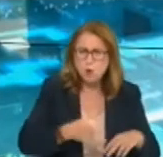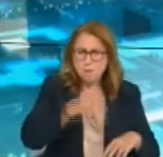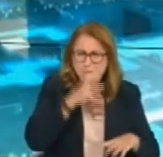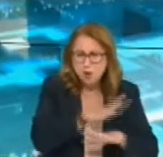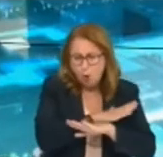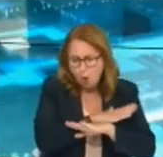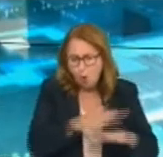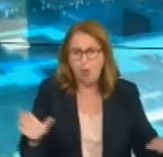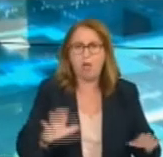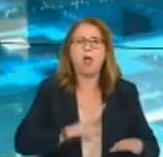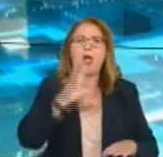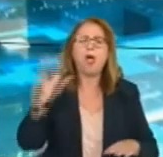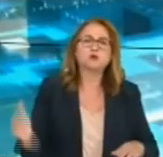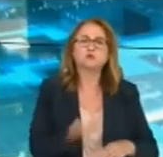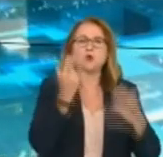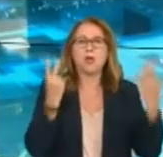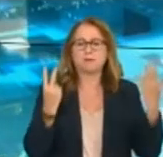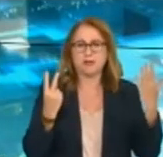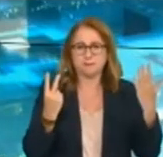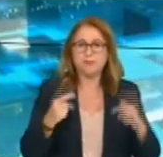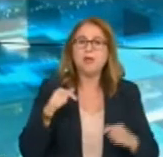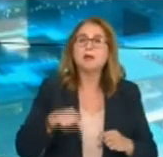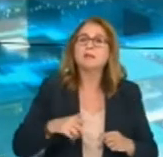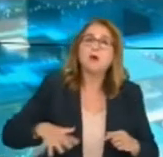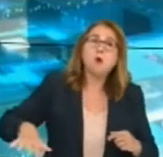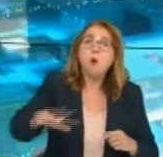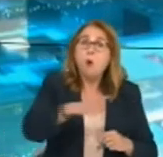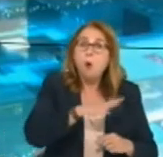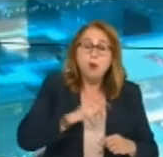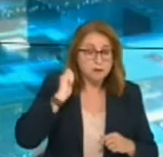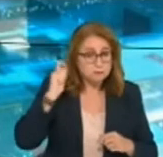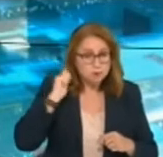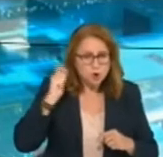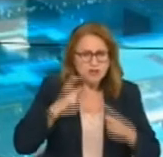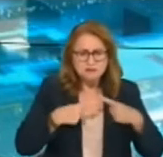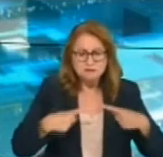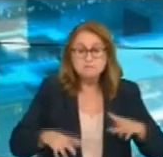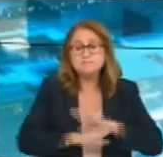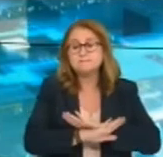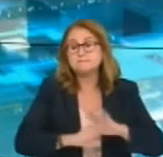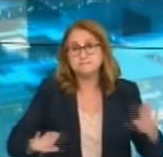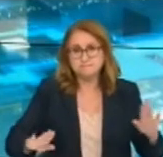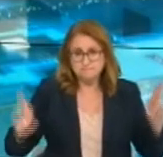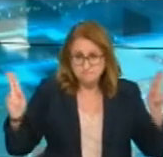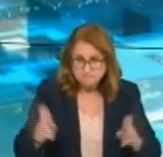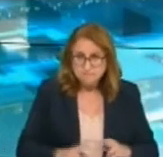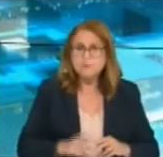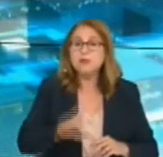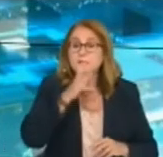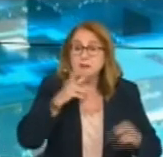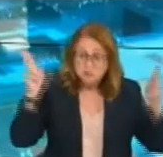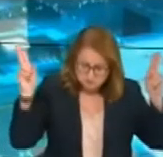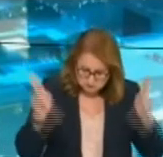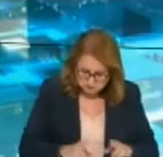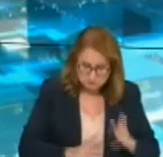των 50 ατόμων στις δημόσιες και κοινωνικές εκδηλώσεις, όσο και απαγόρευση λειτουργίας των χώρων εστίασης και διασκέδασης από τα